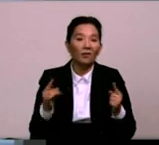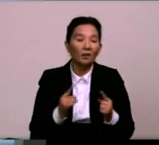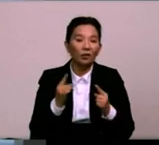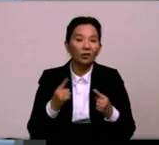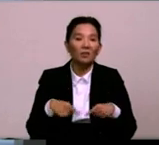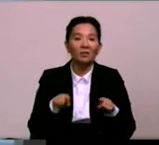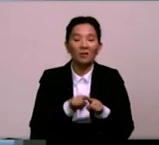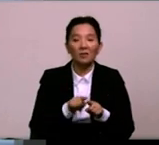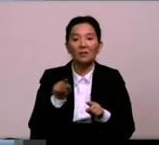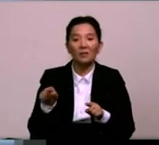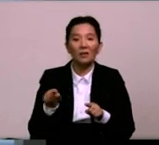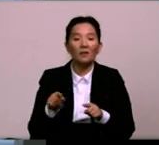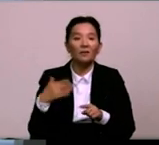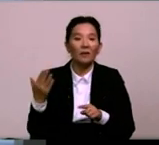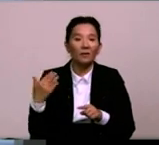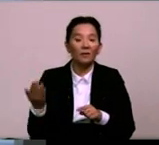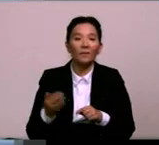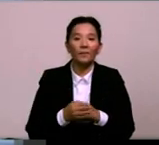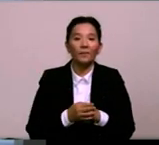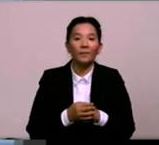с этой стороны нарисую.